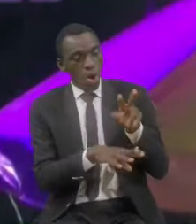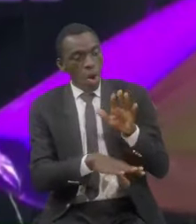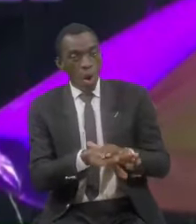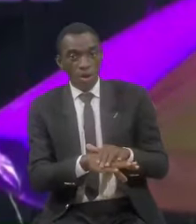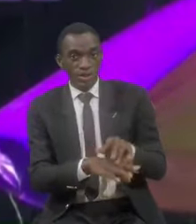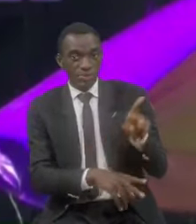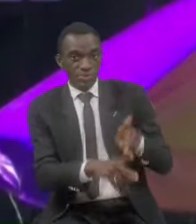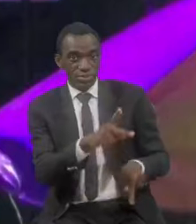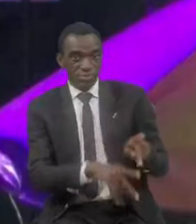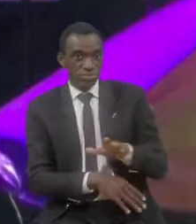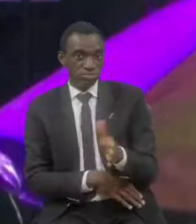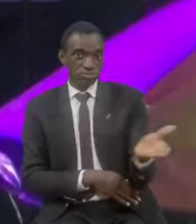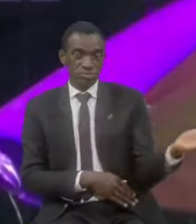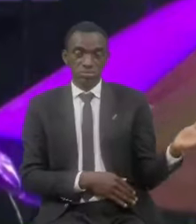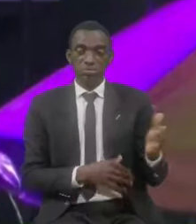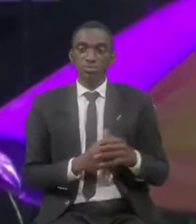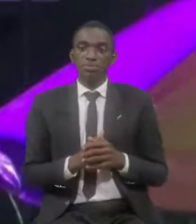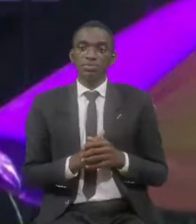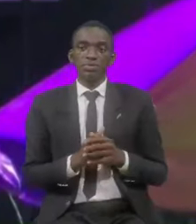Jésus les regarda et dit,